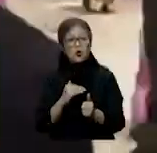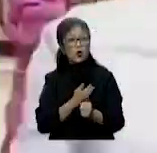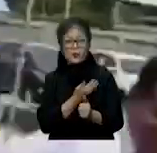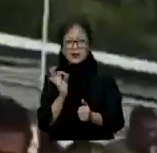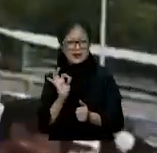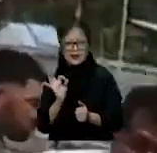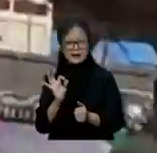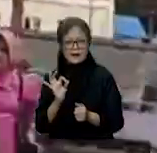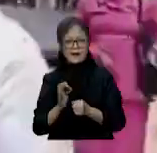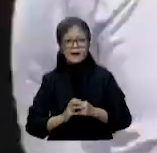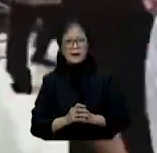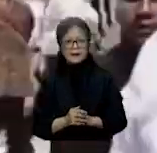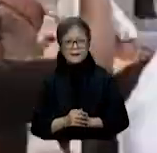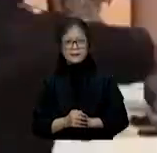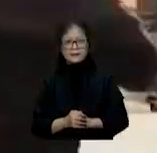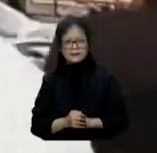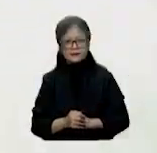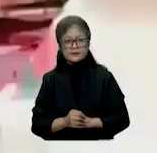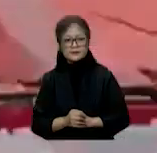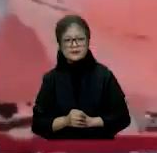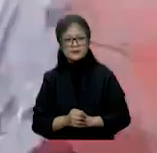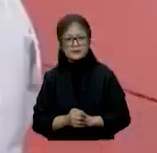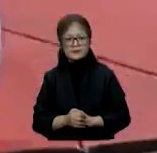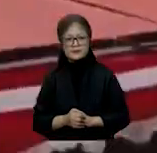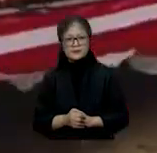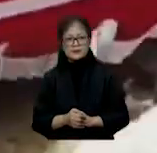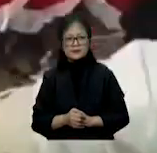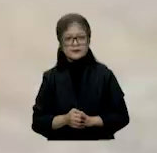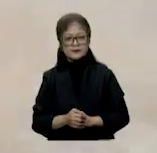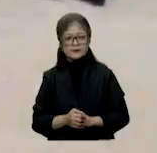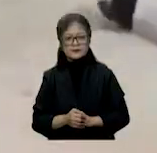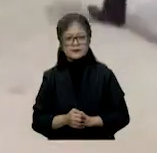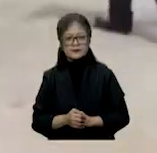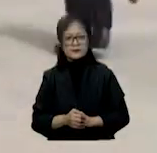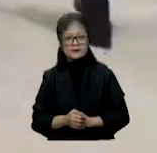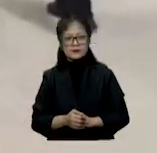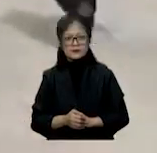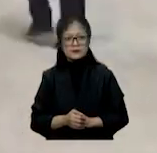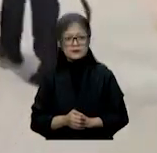Ada kata-kata yang kurang nice.